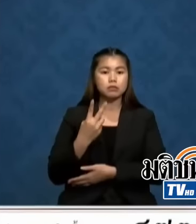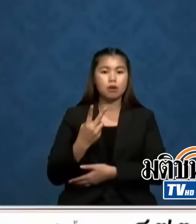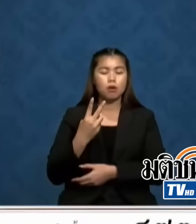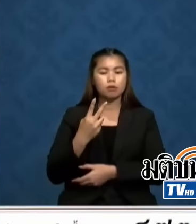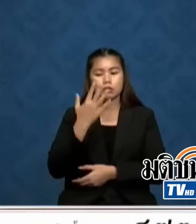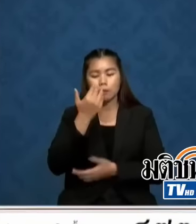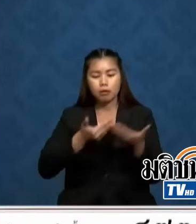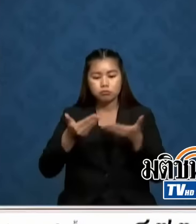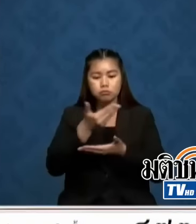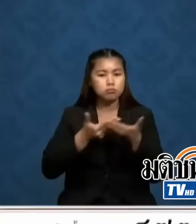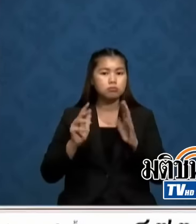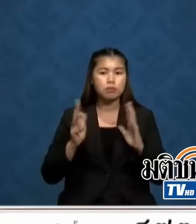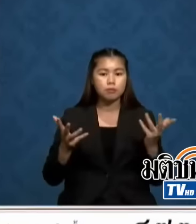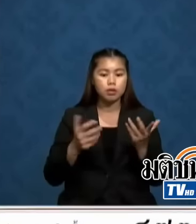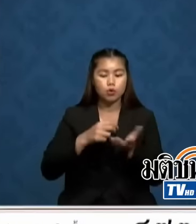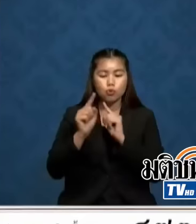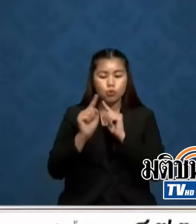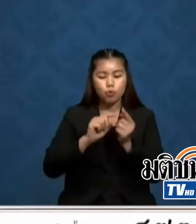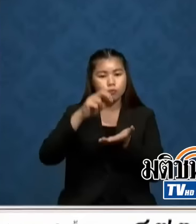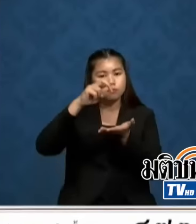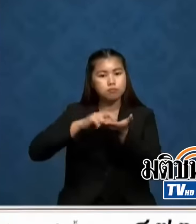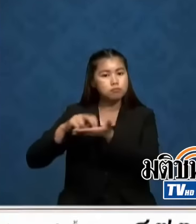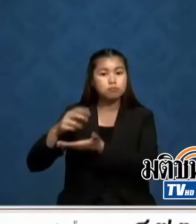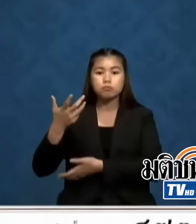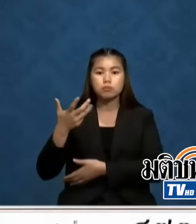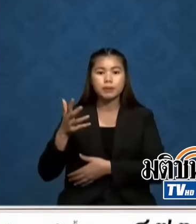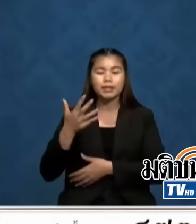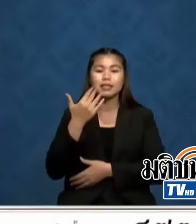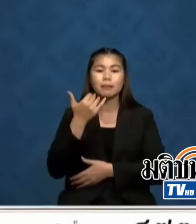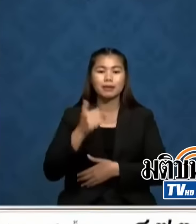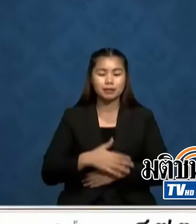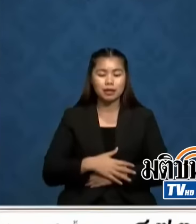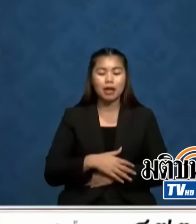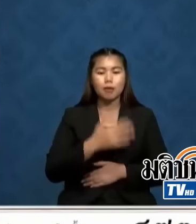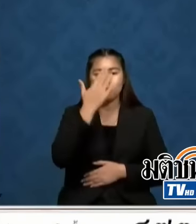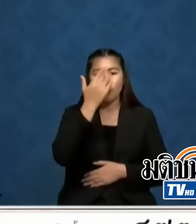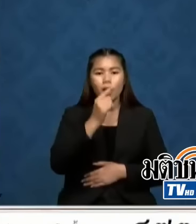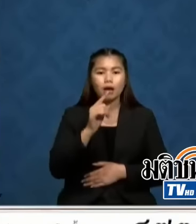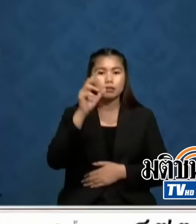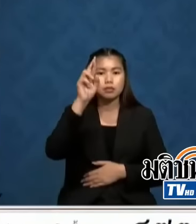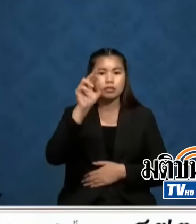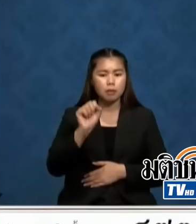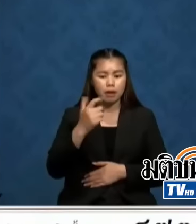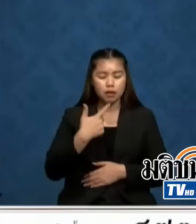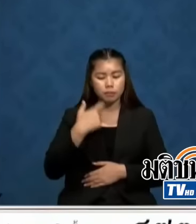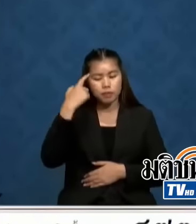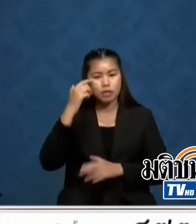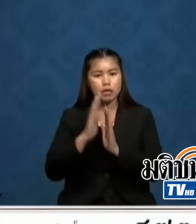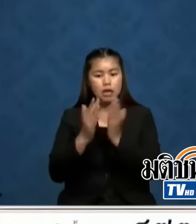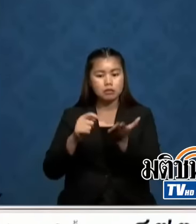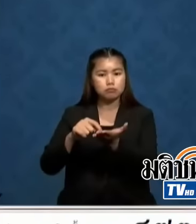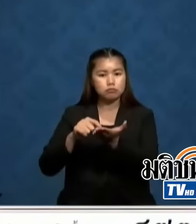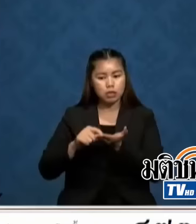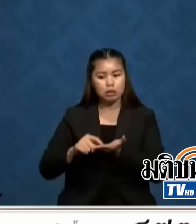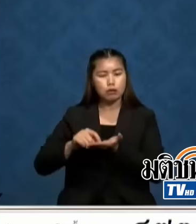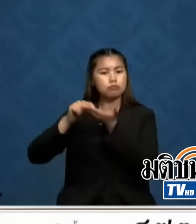ทำไมไม่พิจารณาไม่บรรจุระเบียบวาระก่อนหน้านี้เพราะทางสภามีหนังสือแย้ง